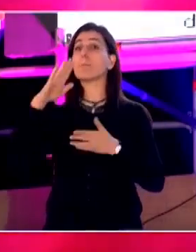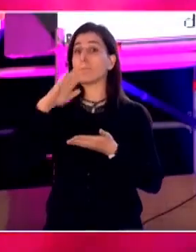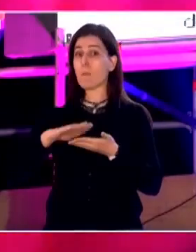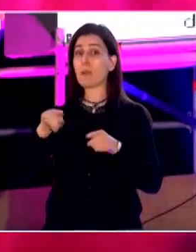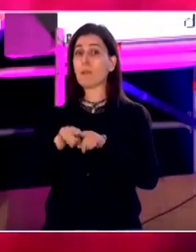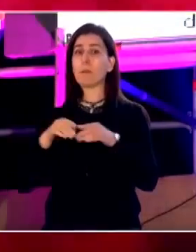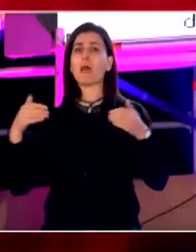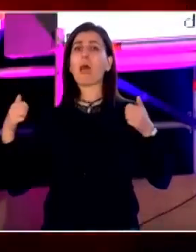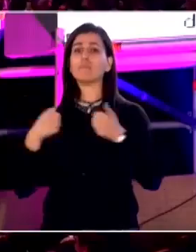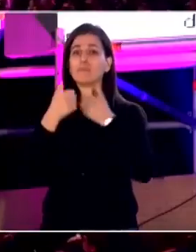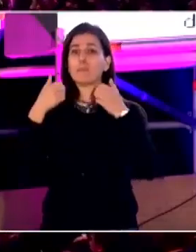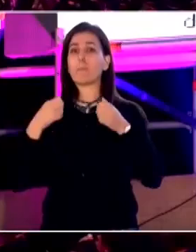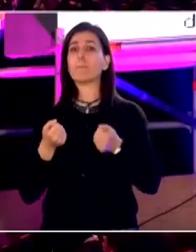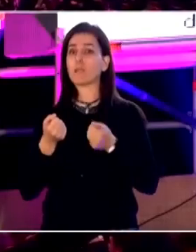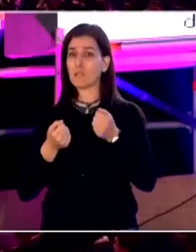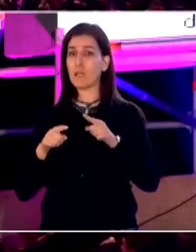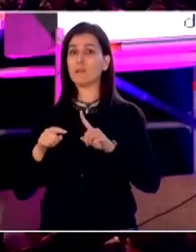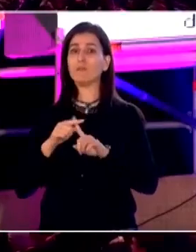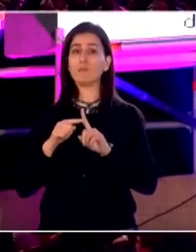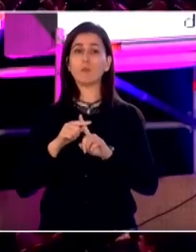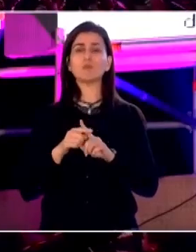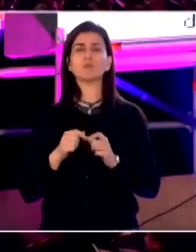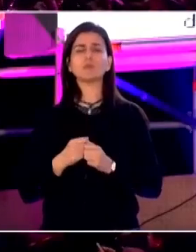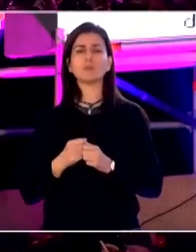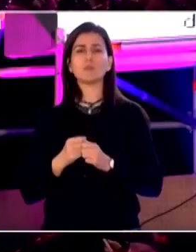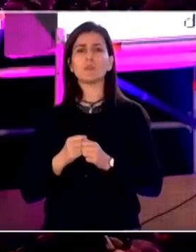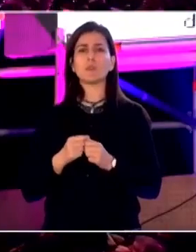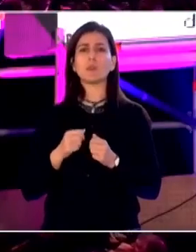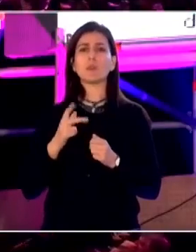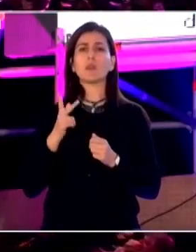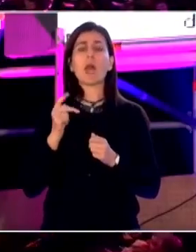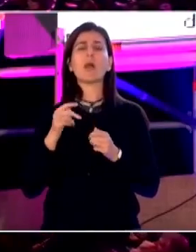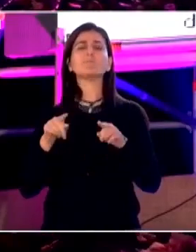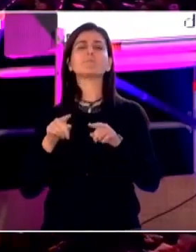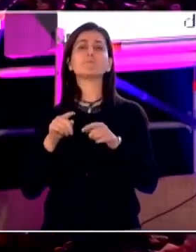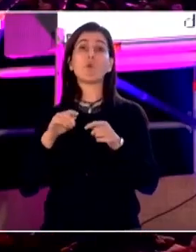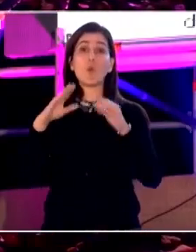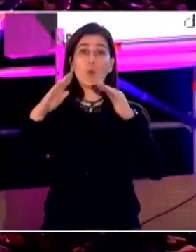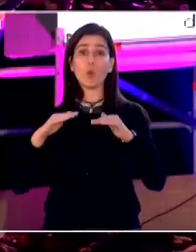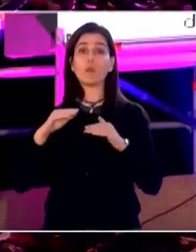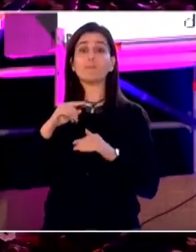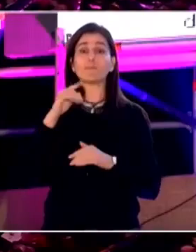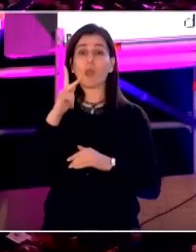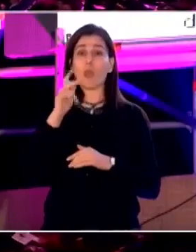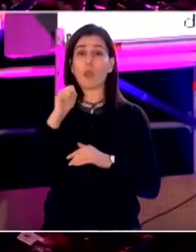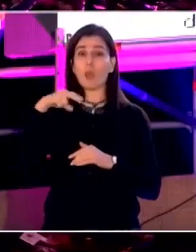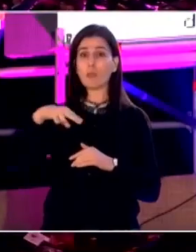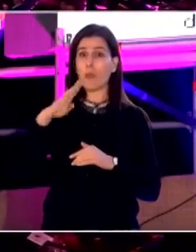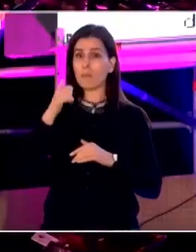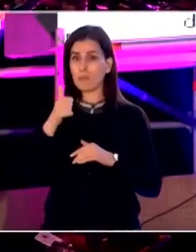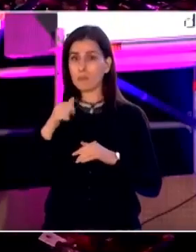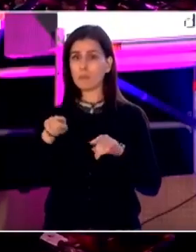rrugore. Ne kemi zhbërë tashmë edhe historinë e kanabisit në vendin tonë.